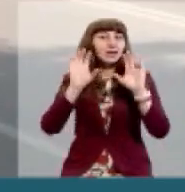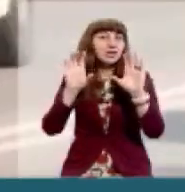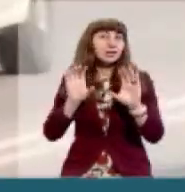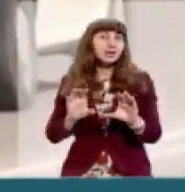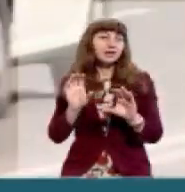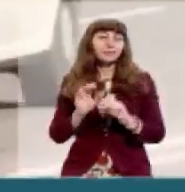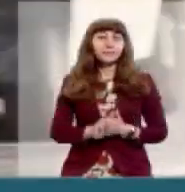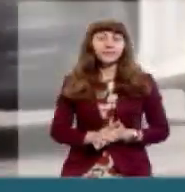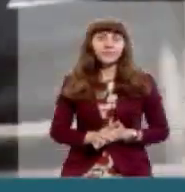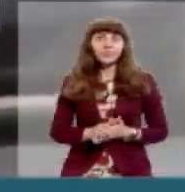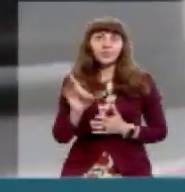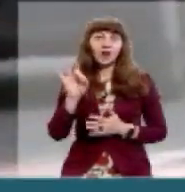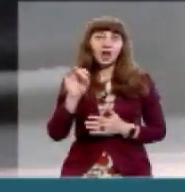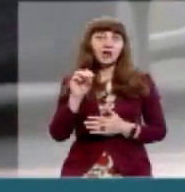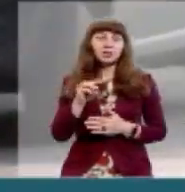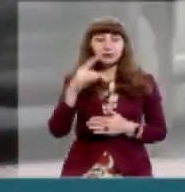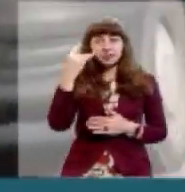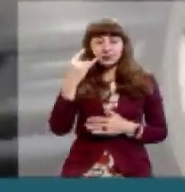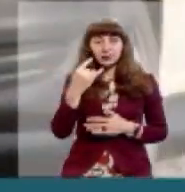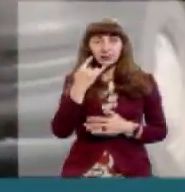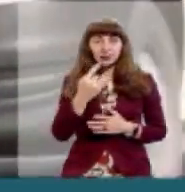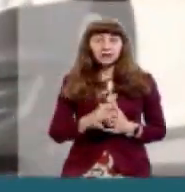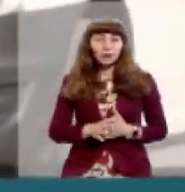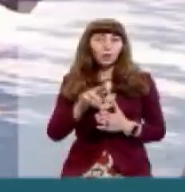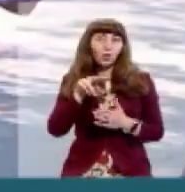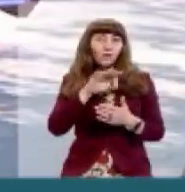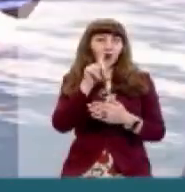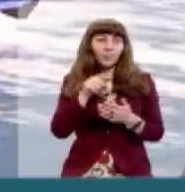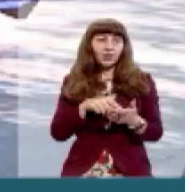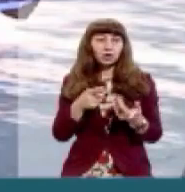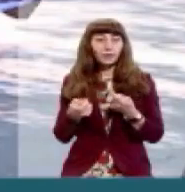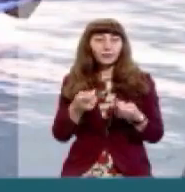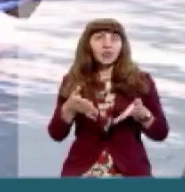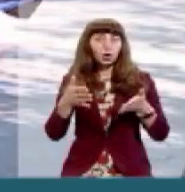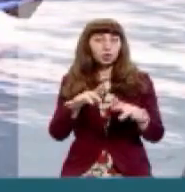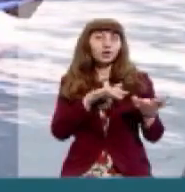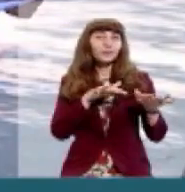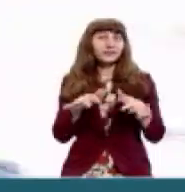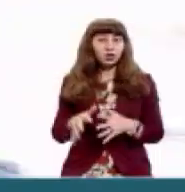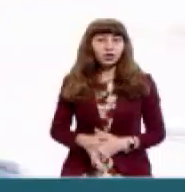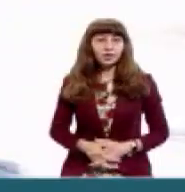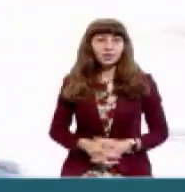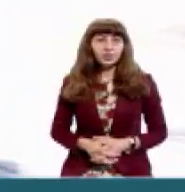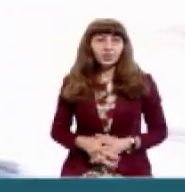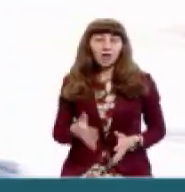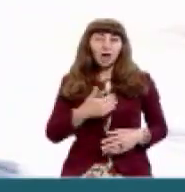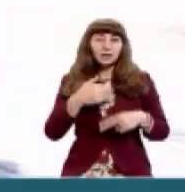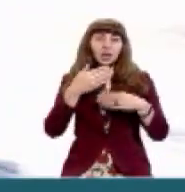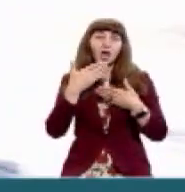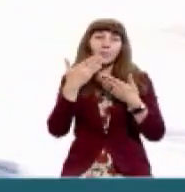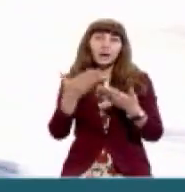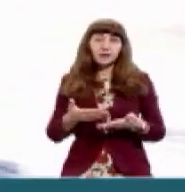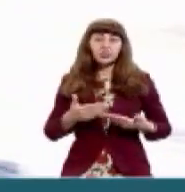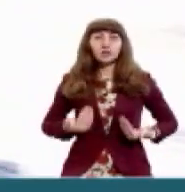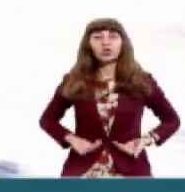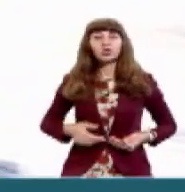дополнений в некоторые законодательные акты Республики Казахстан по вопросам организации дорожного движения. Хотел обратиться к